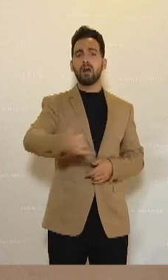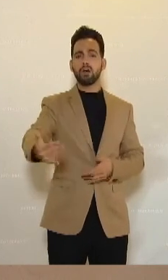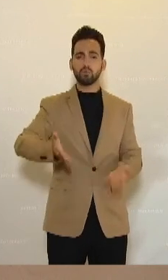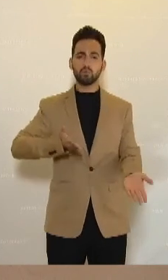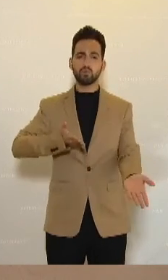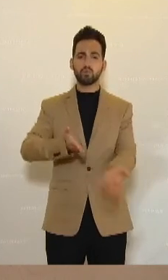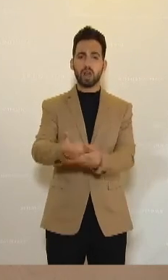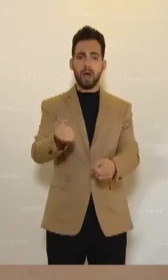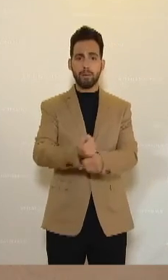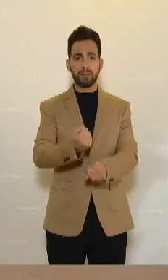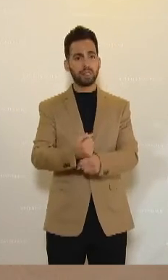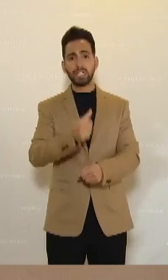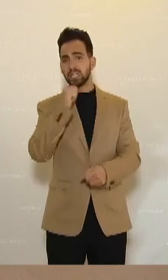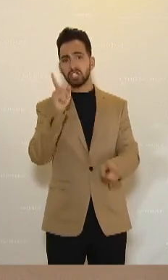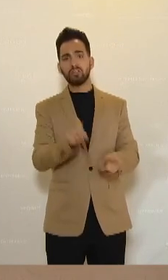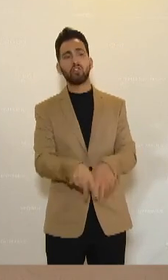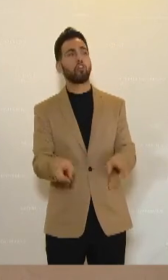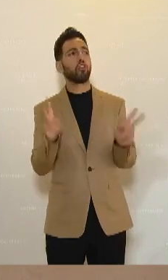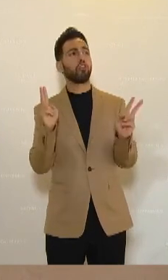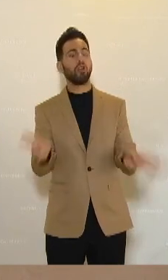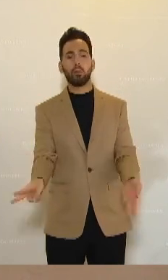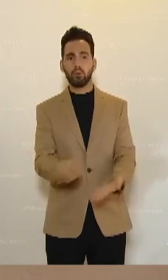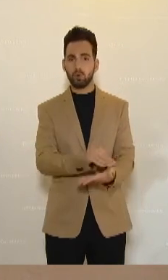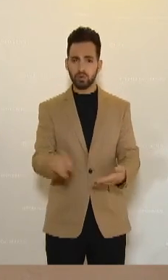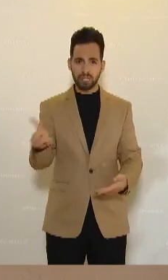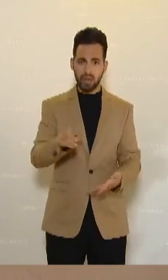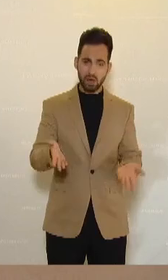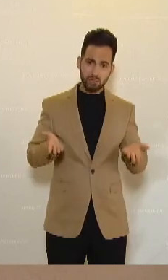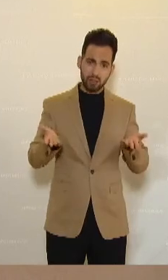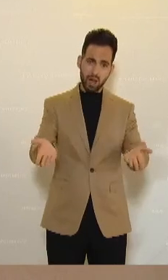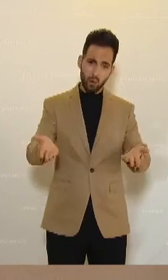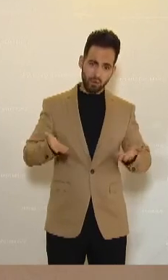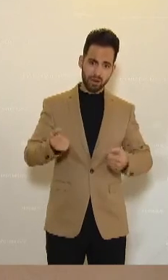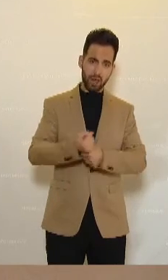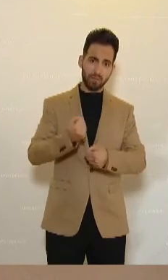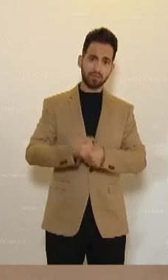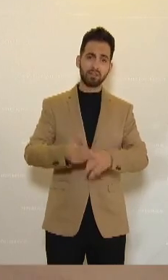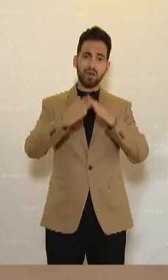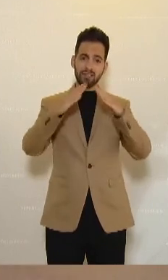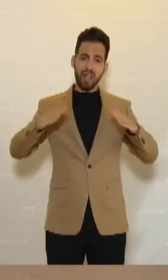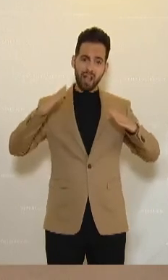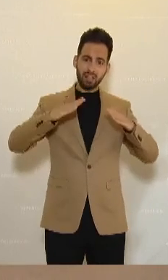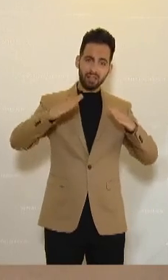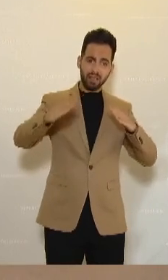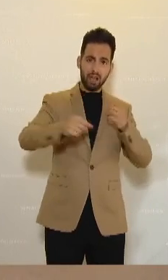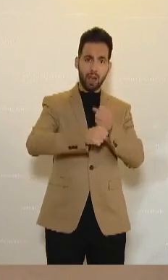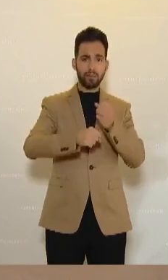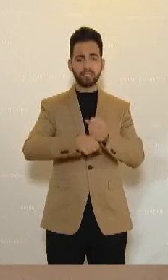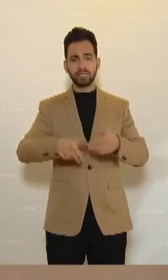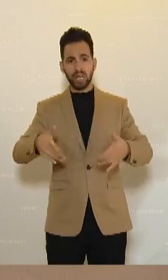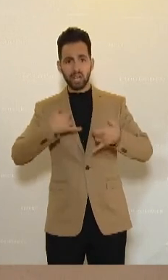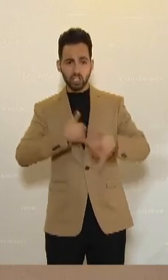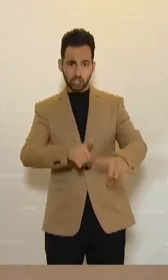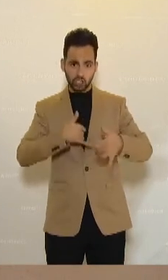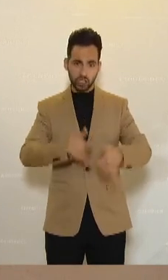haben. Die sitzen nicht in der Regel im Büro, die arbeiten am Backofen, die arbeiten am Dach als Dachdecker, die arbeiten als Schreiner, die arbeiten als